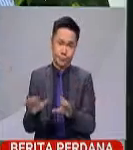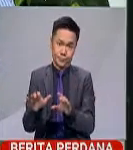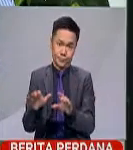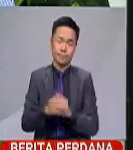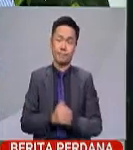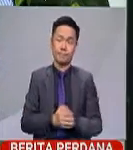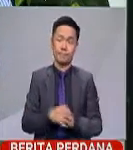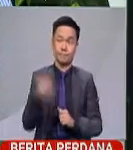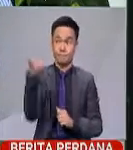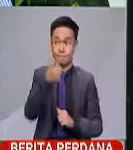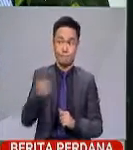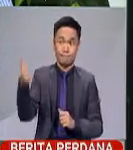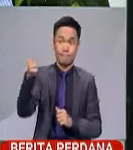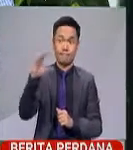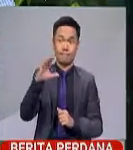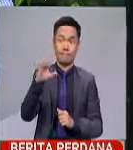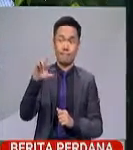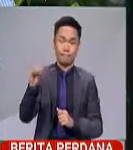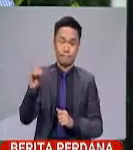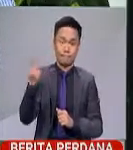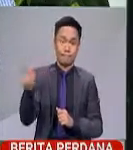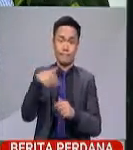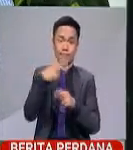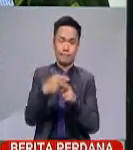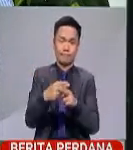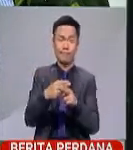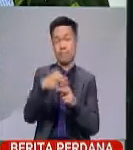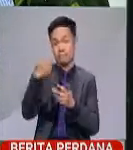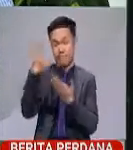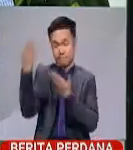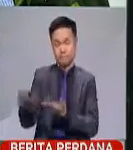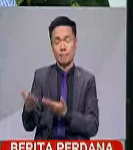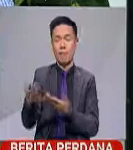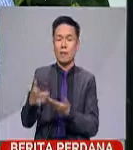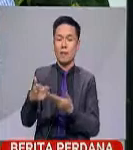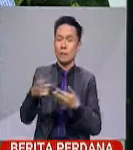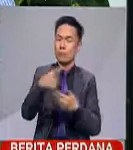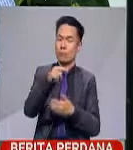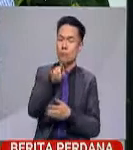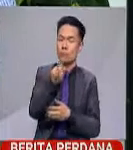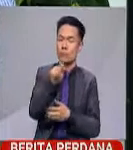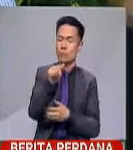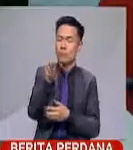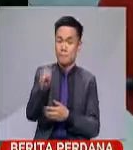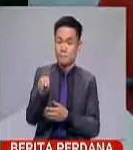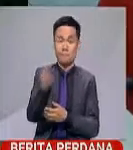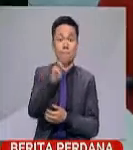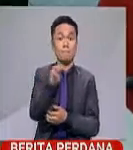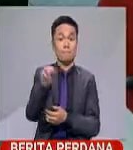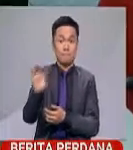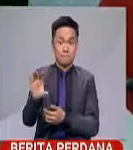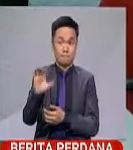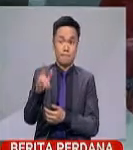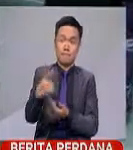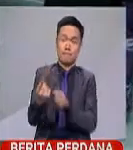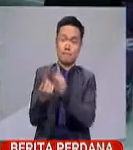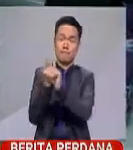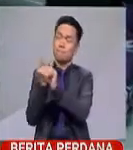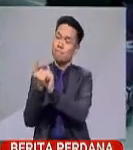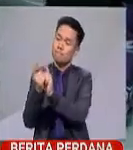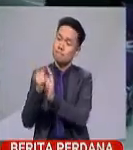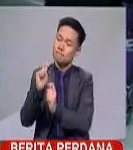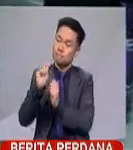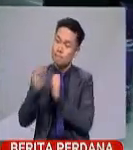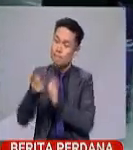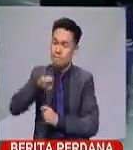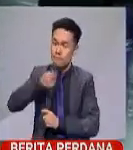Ketua Pegawai Eksekutif Malaysia kini, Premesh Chandran, selaku pengerusi ProTem MMC yang ditemui RTM berkata, fokus